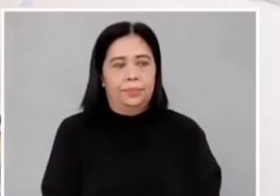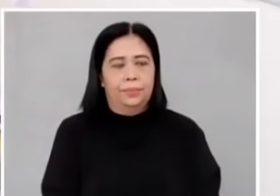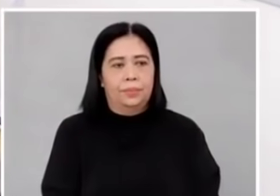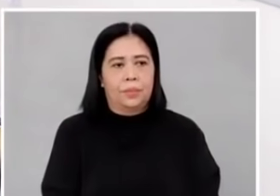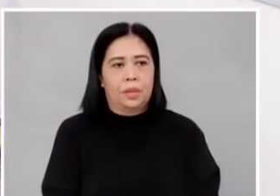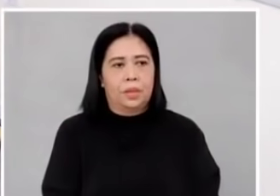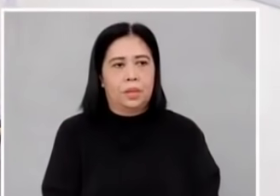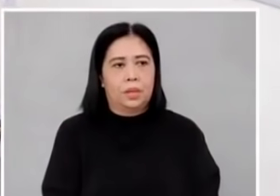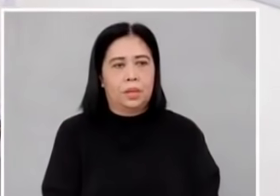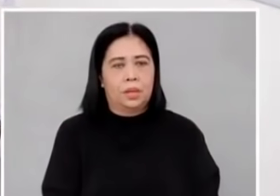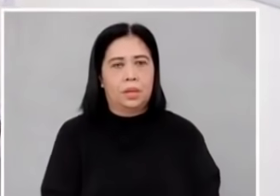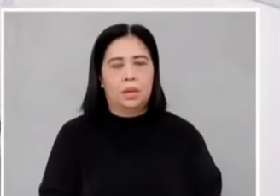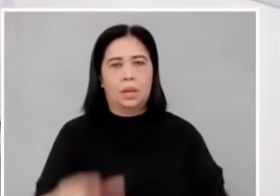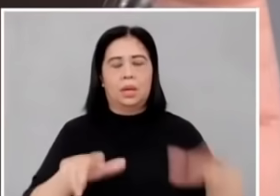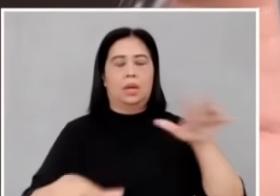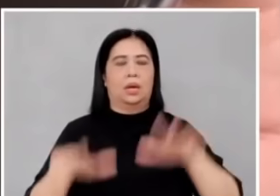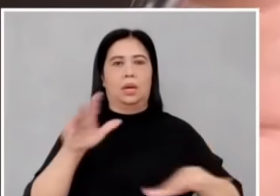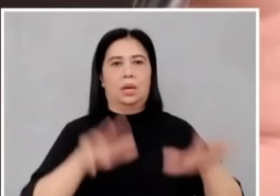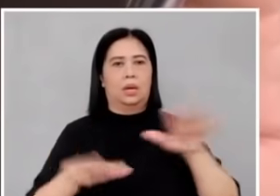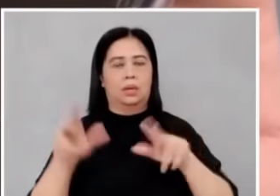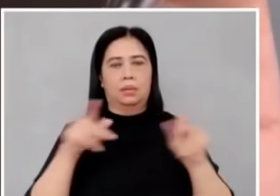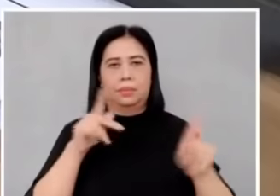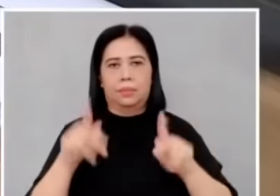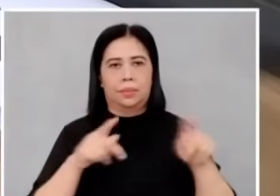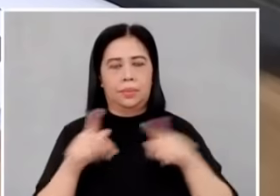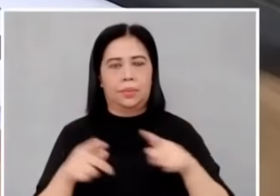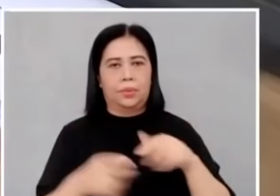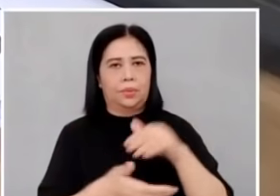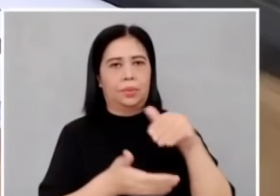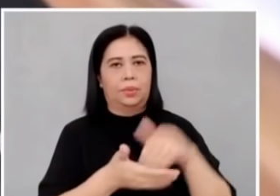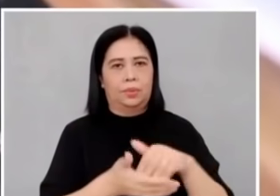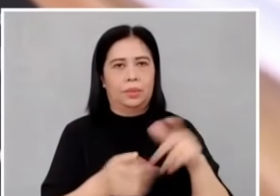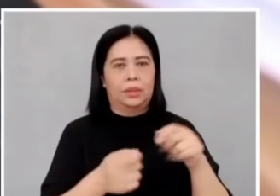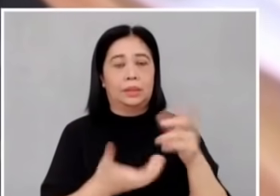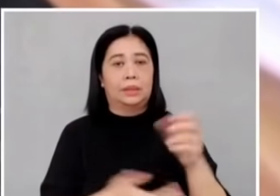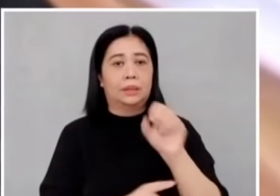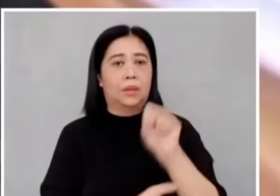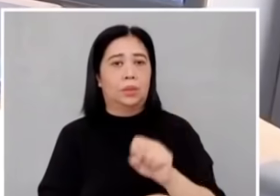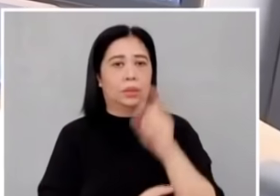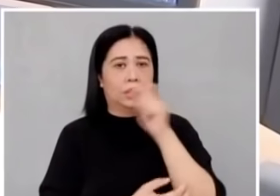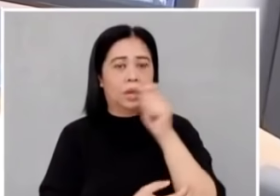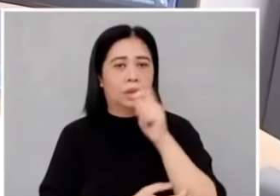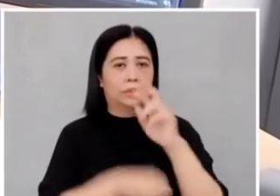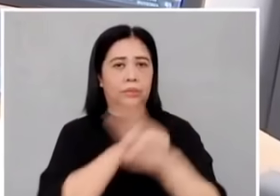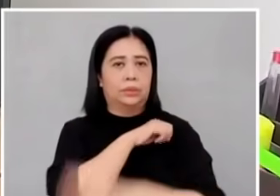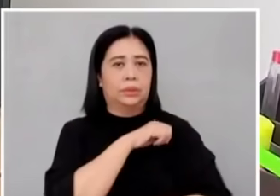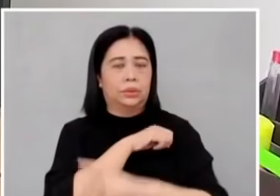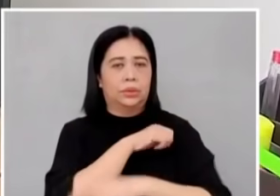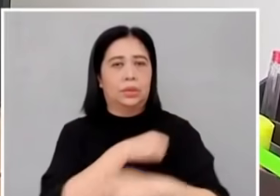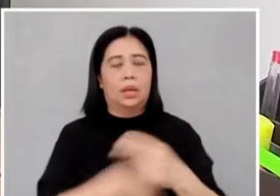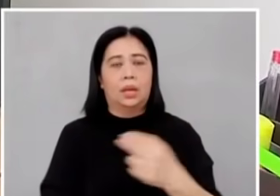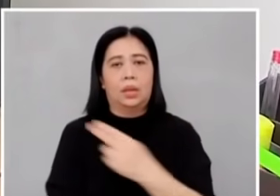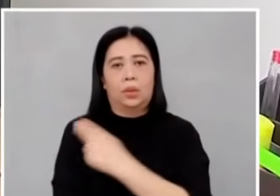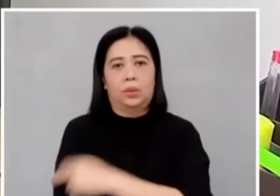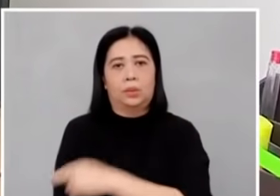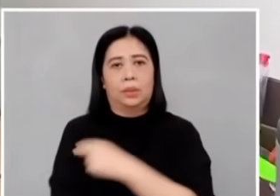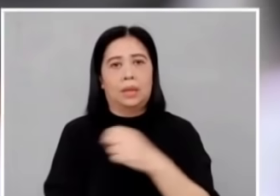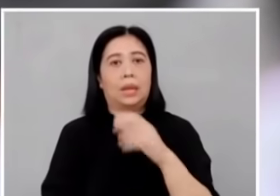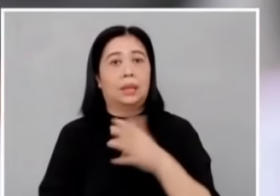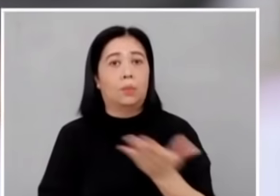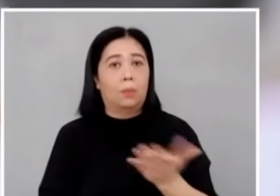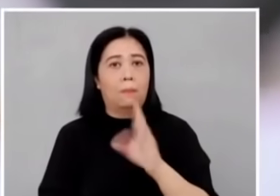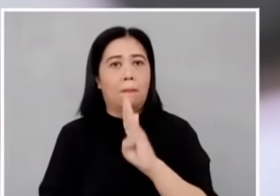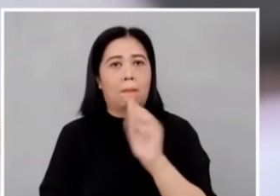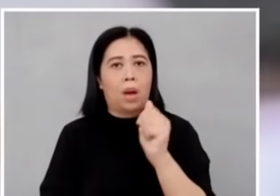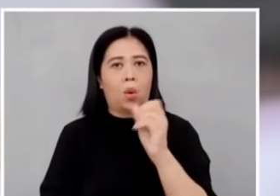Hindi na magkanda ugaga ang mga tauhan ng command center sa Southern Tagalog Regional Hospital sa Bacoor sa pagsagot ng mga text